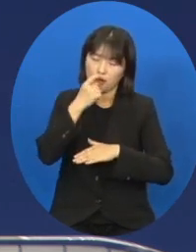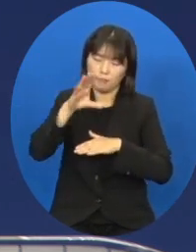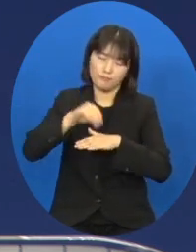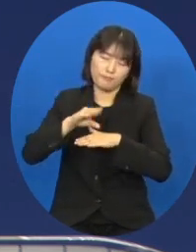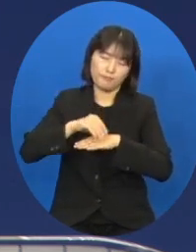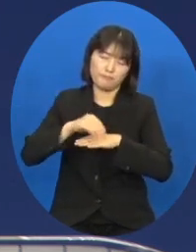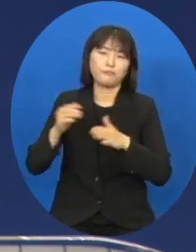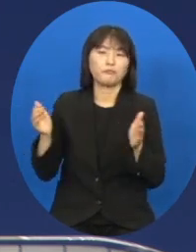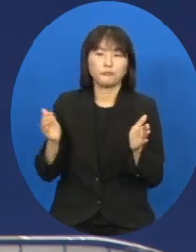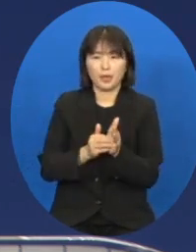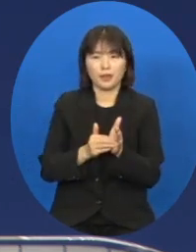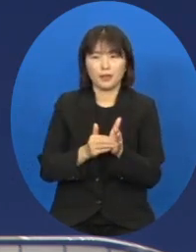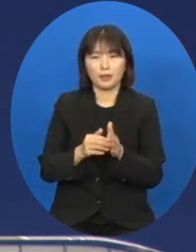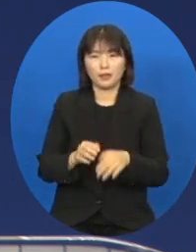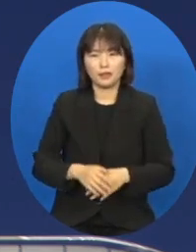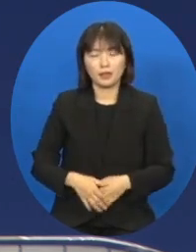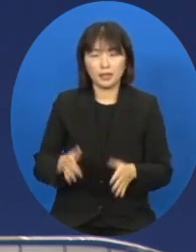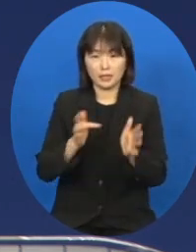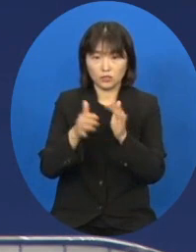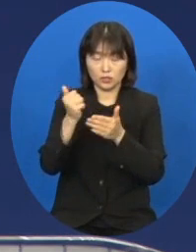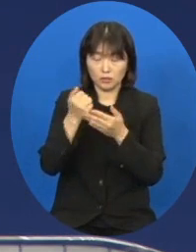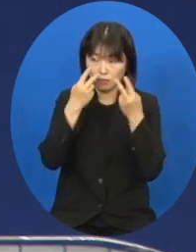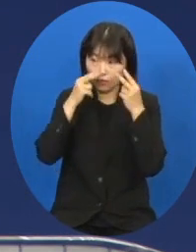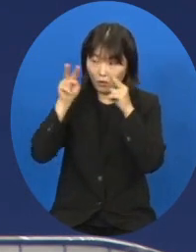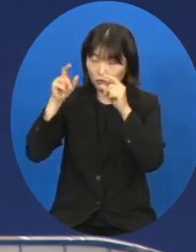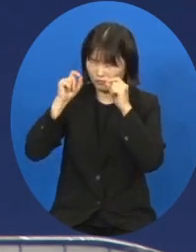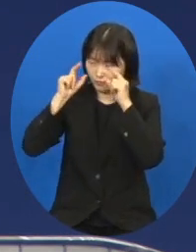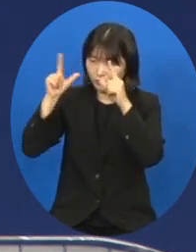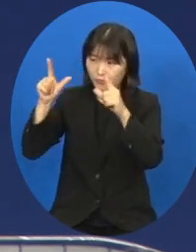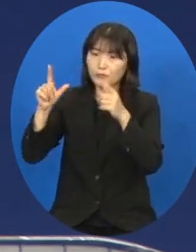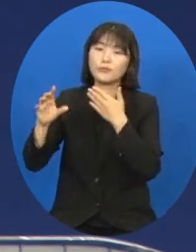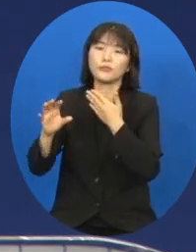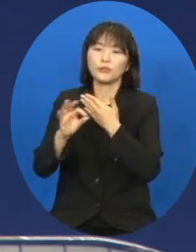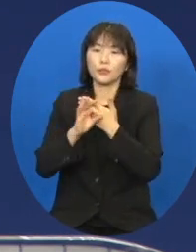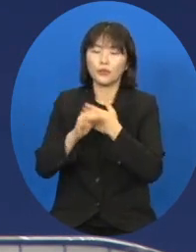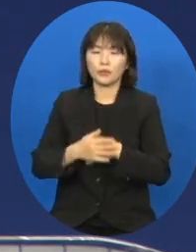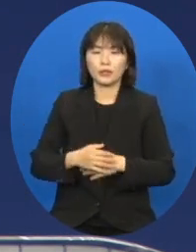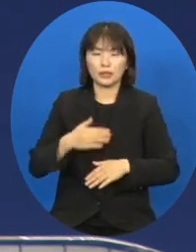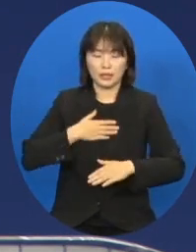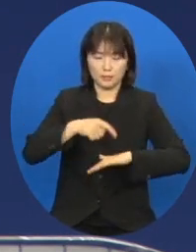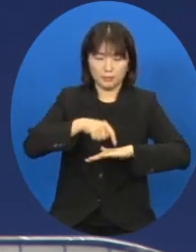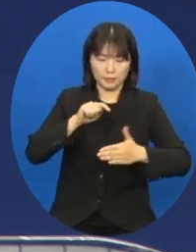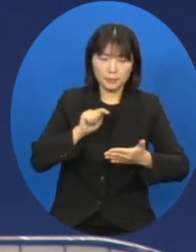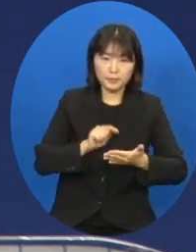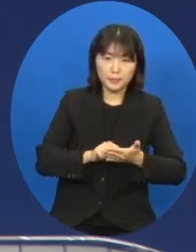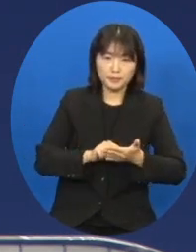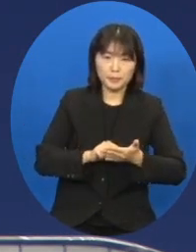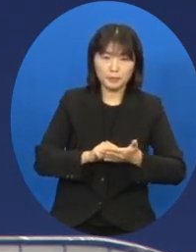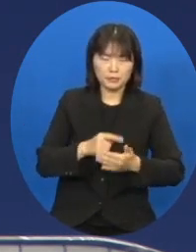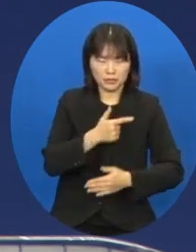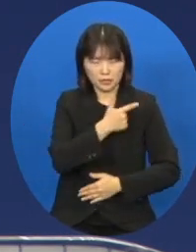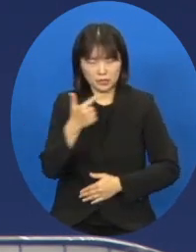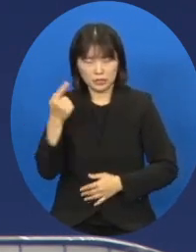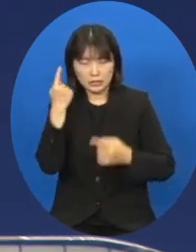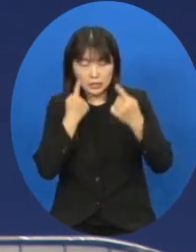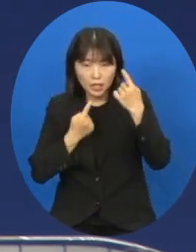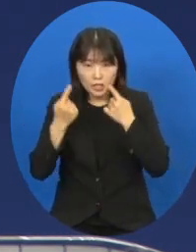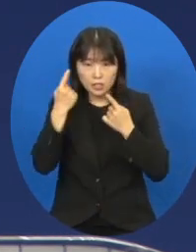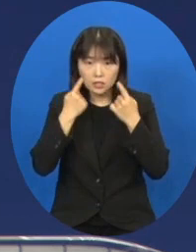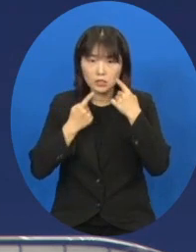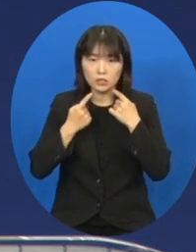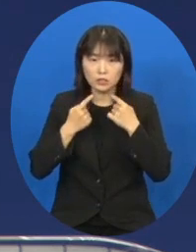것이다. 예수님을 바라보는 눈이 뜨이고 나면 내 마음의 큰